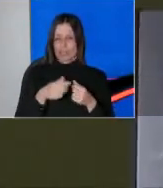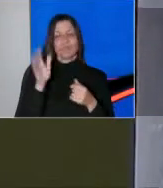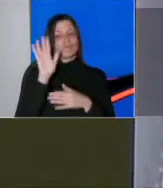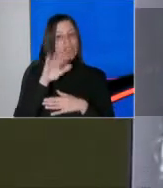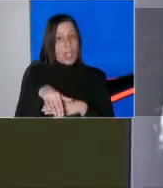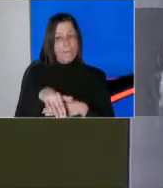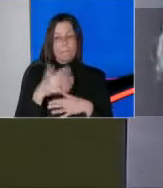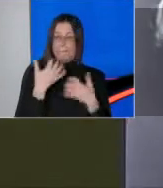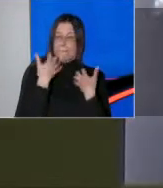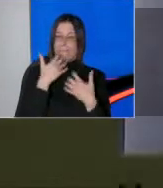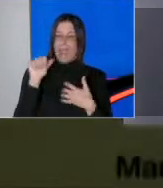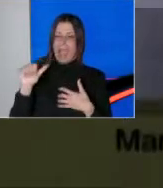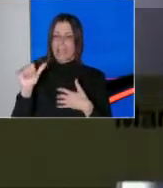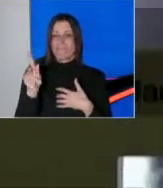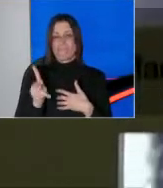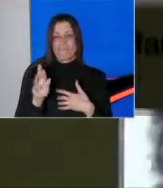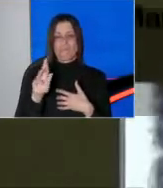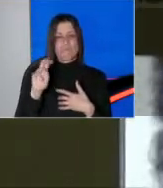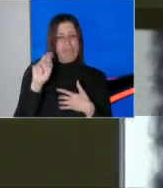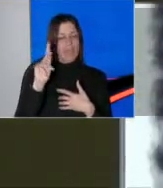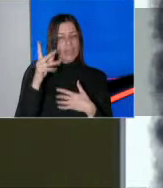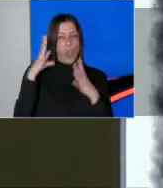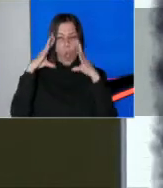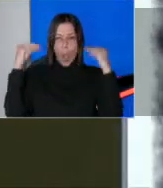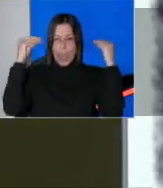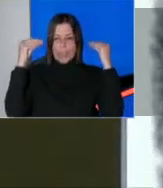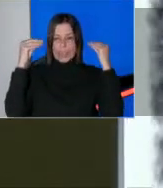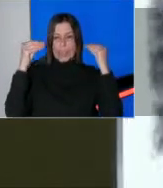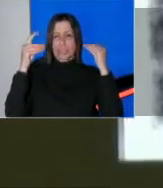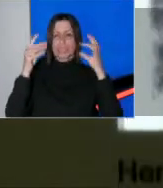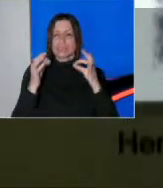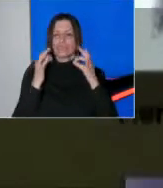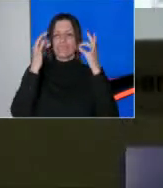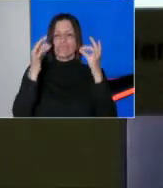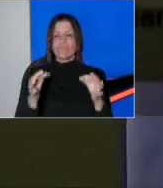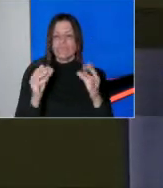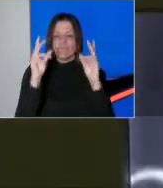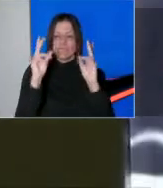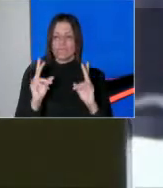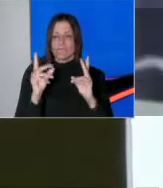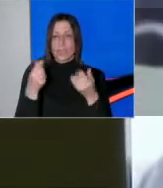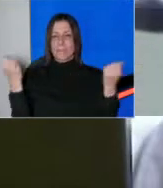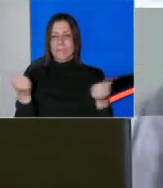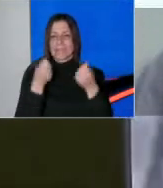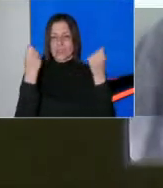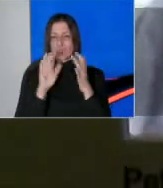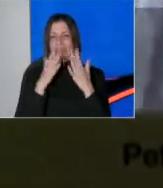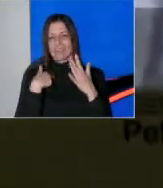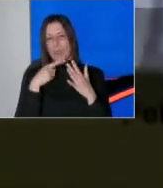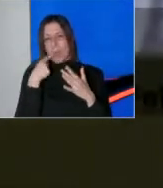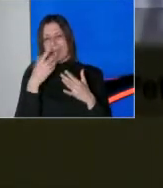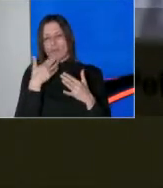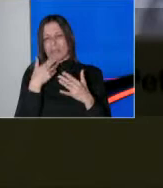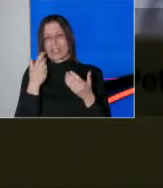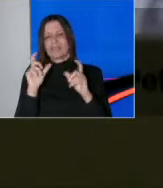וגם פרשת אנה פרנק. בהולנד משעים את פרסום הספר שטוען כי יהודי הסגיר את אנה פרנק